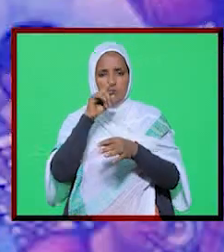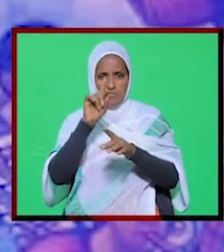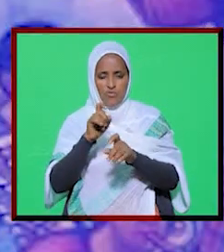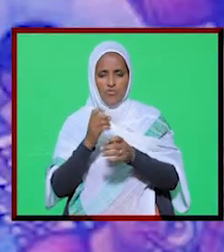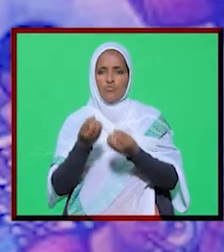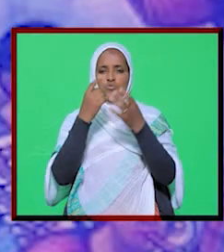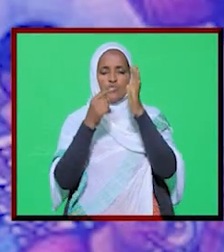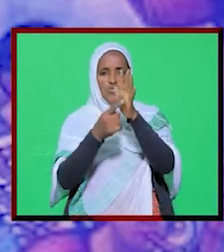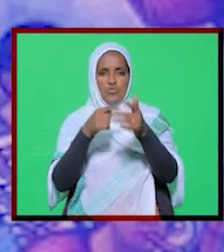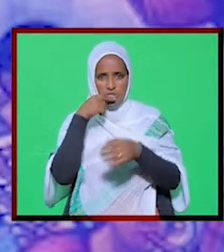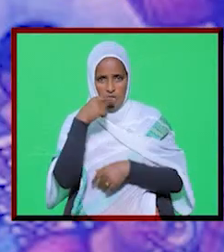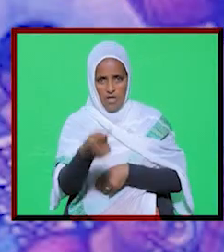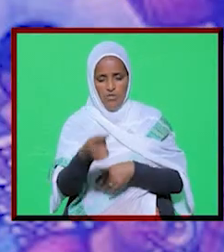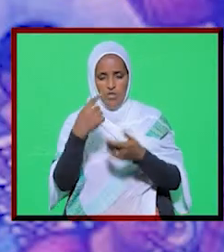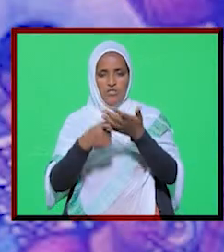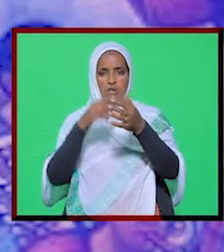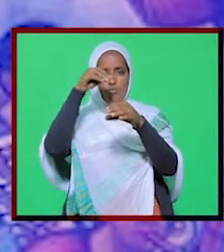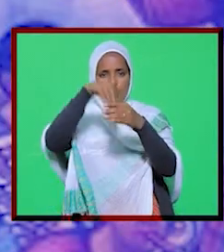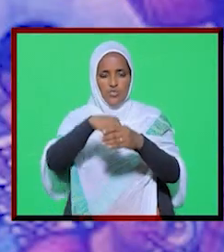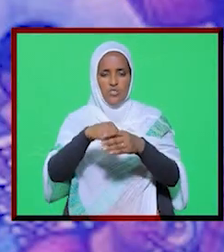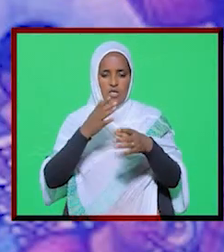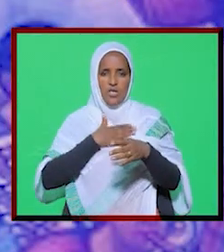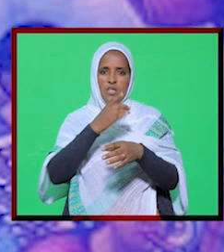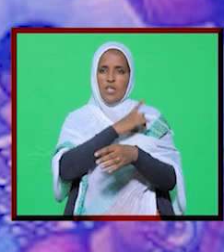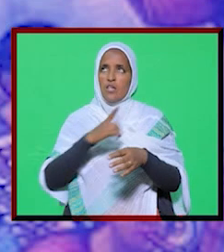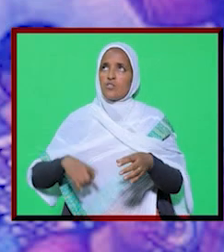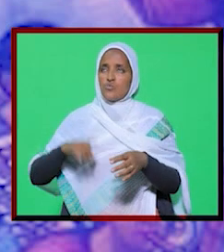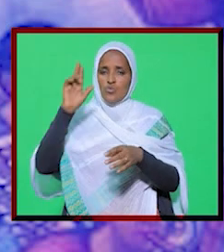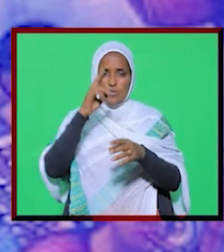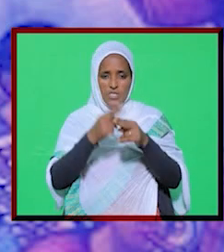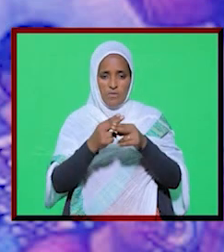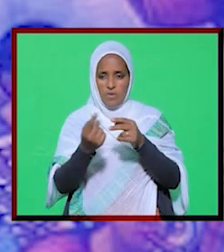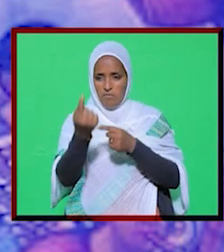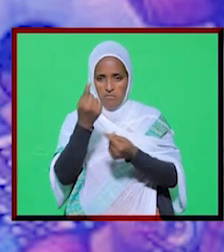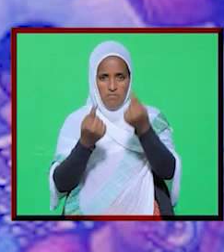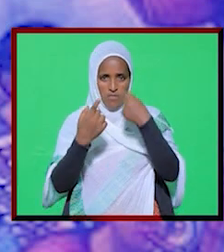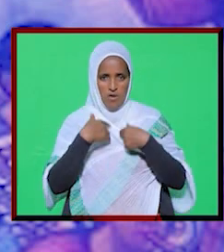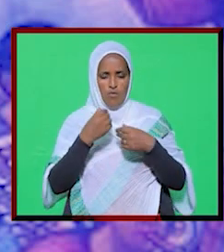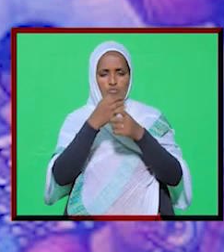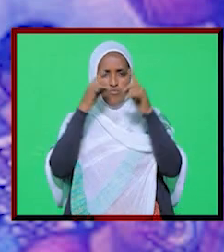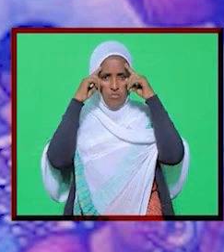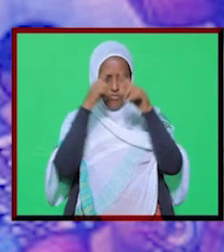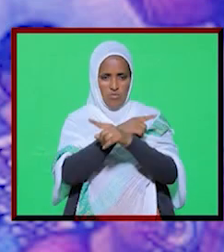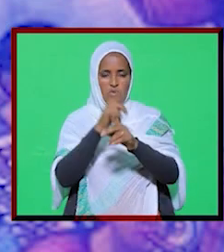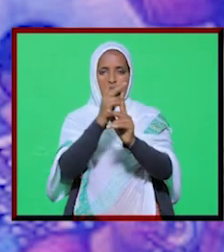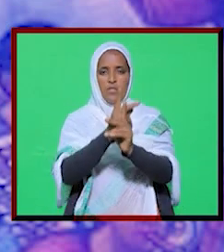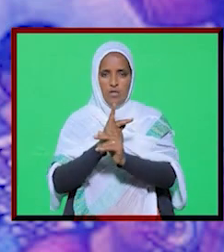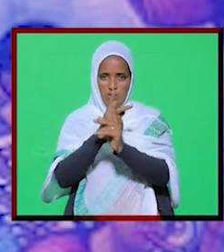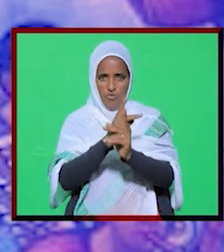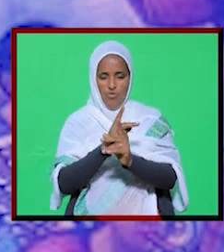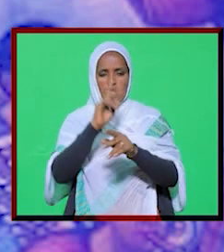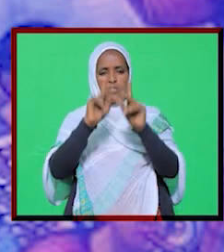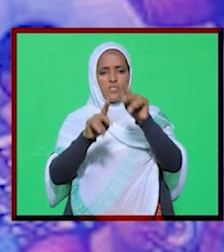ነበር እሱም ብዙ ምልክቶችን ነገራቸው ከዛም ውስጥ እኔ ክርስቶስ ነኝ ይላሉ በስም ይመጣሉና ብዙዎችንም ያስታሉና